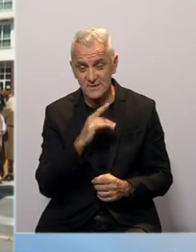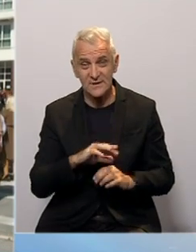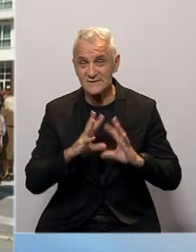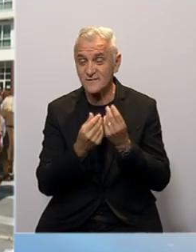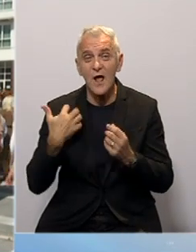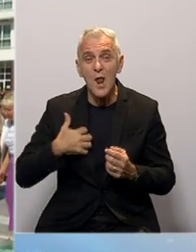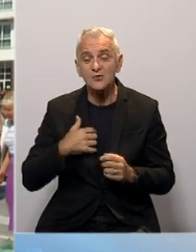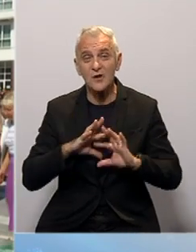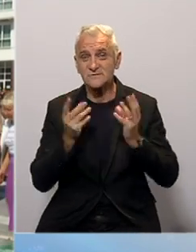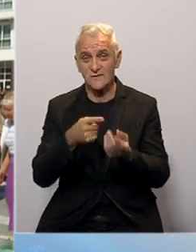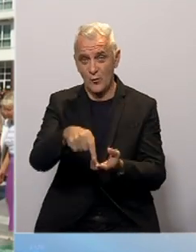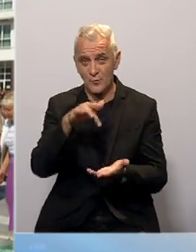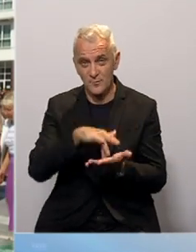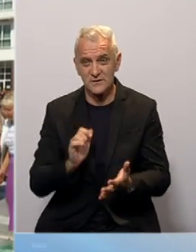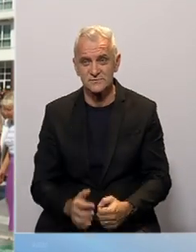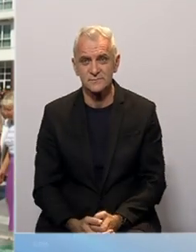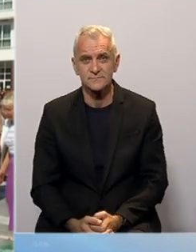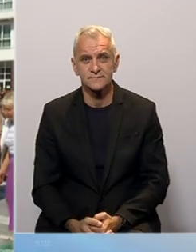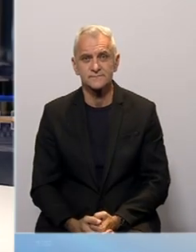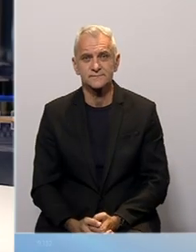općine Iliđa iskupe.